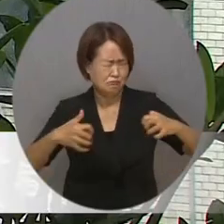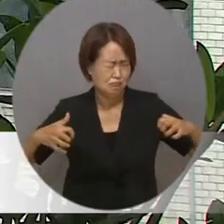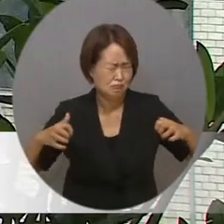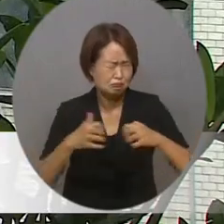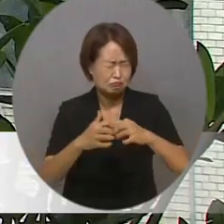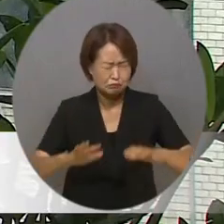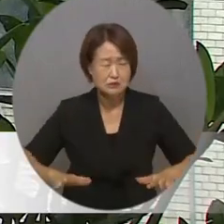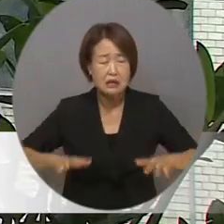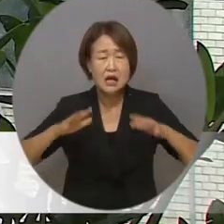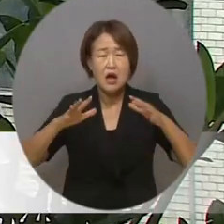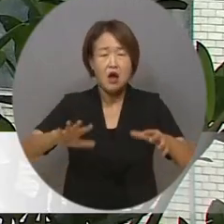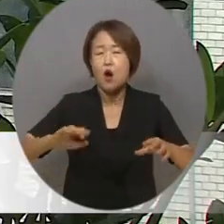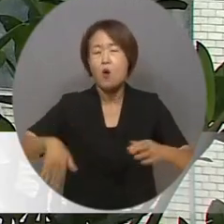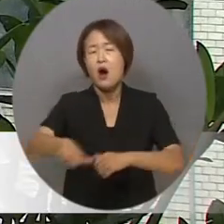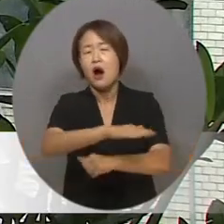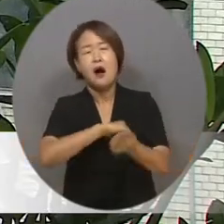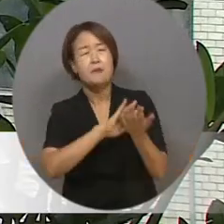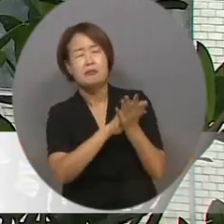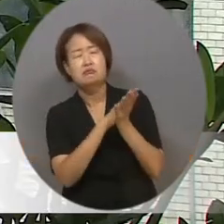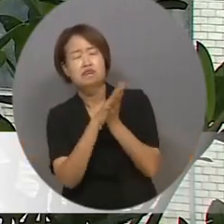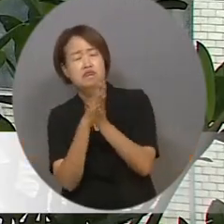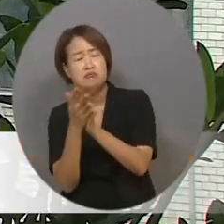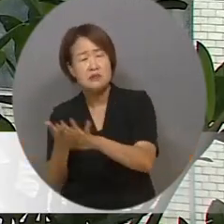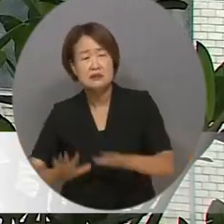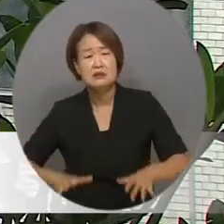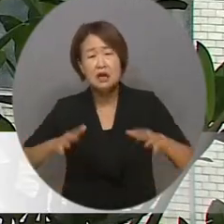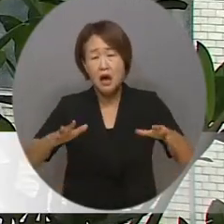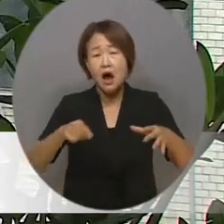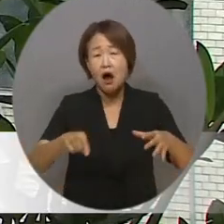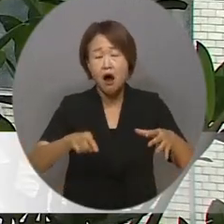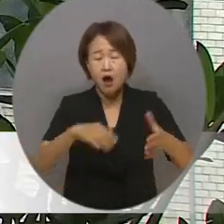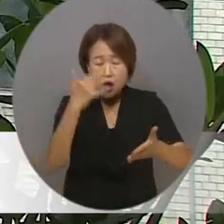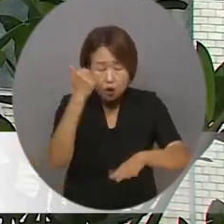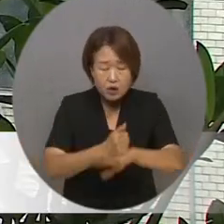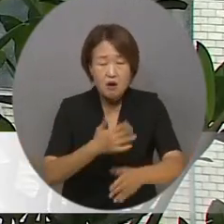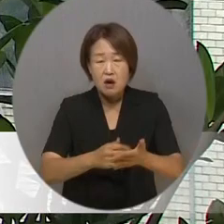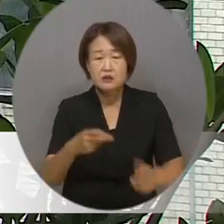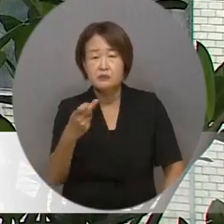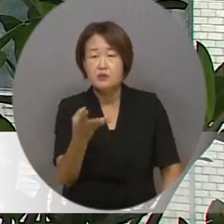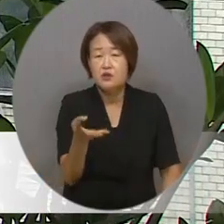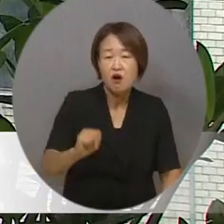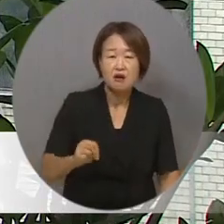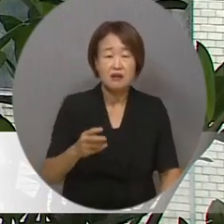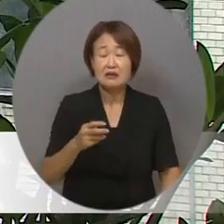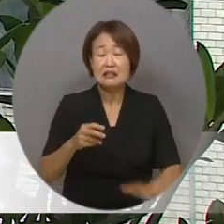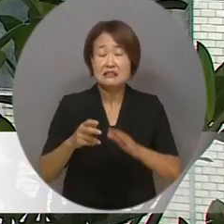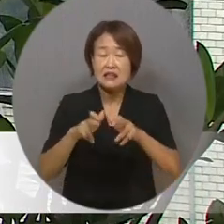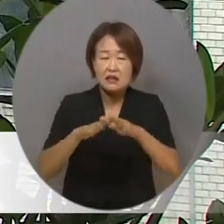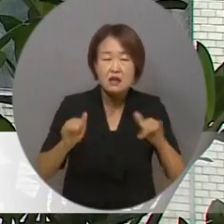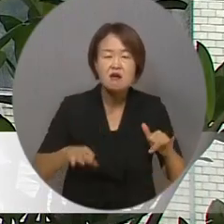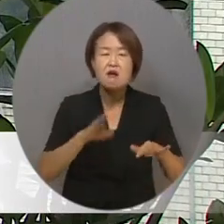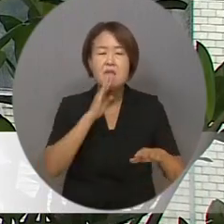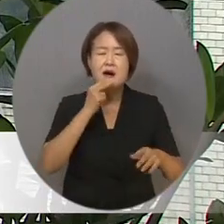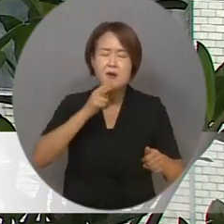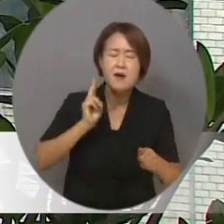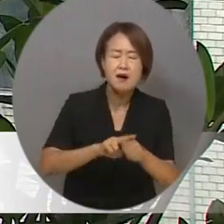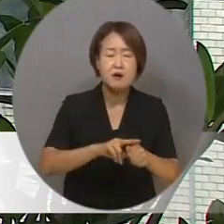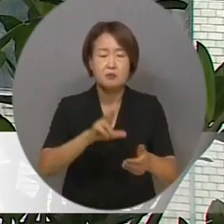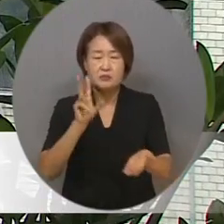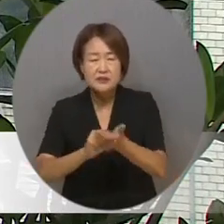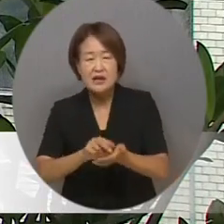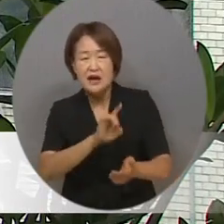변화 속에서 전 세계 12억 장애인들이 직면한 위기와 도전을 논의하고